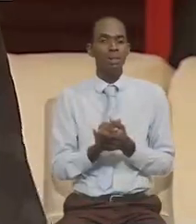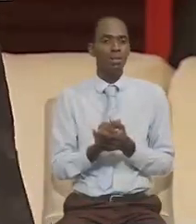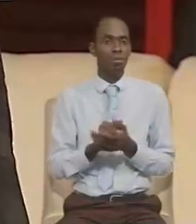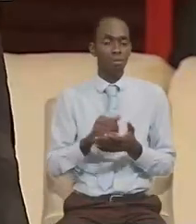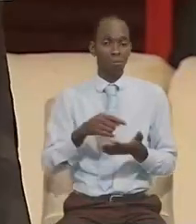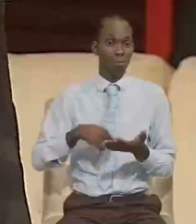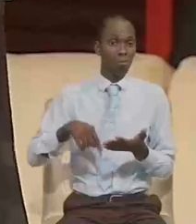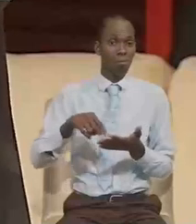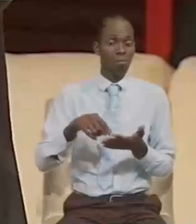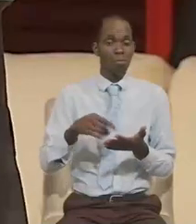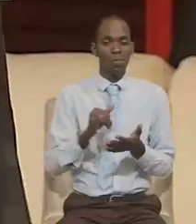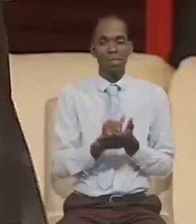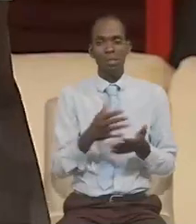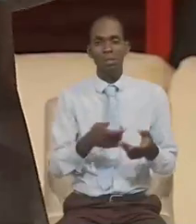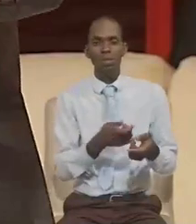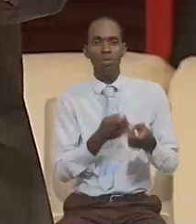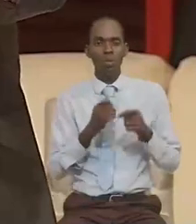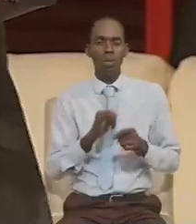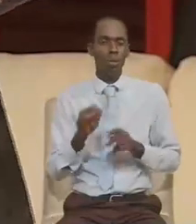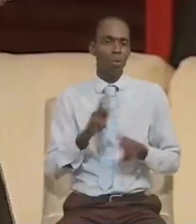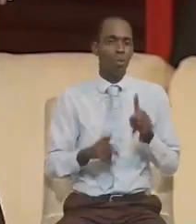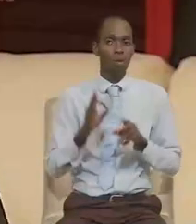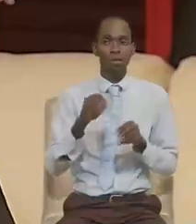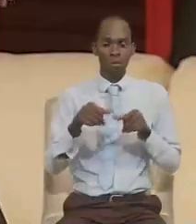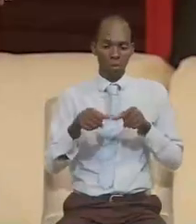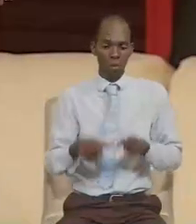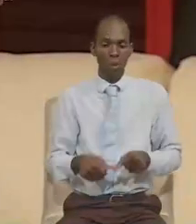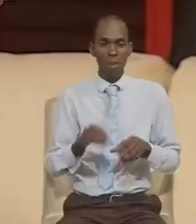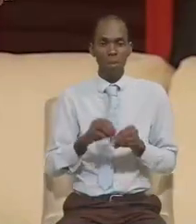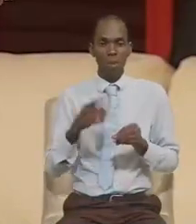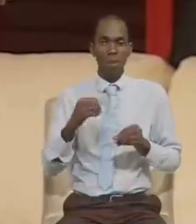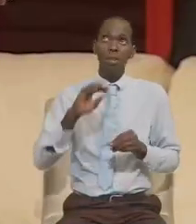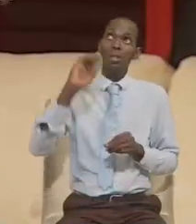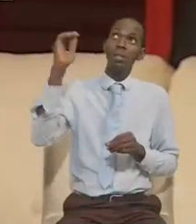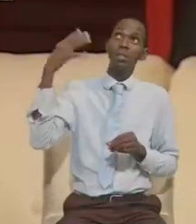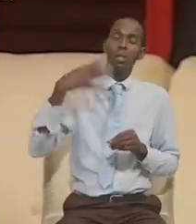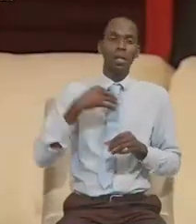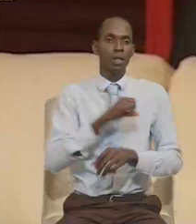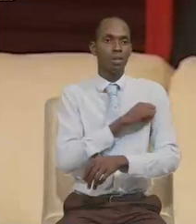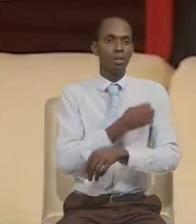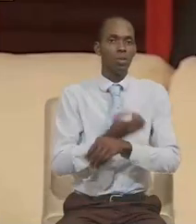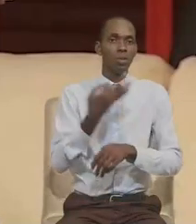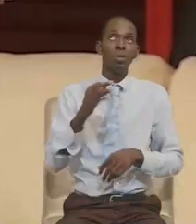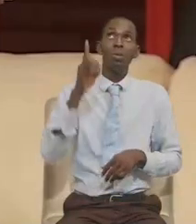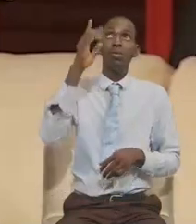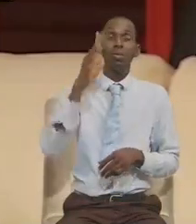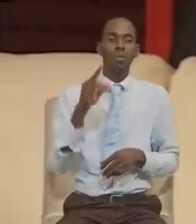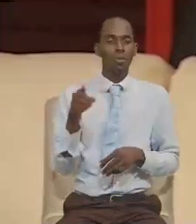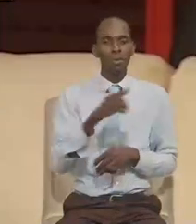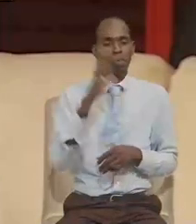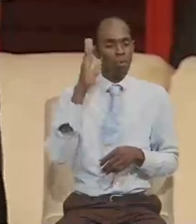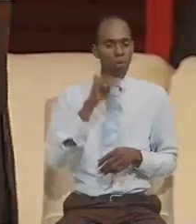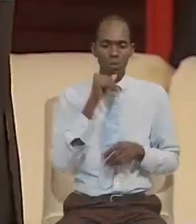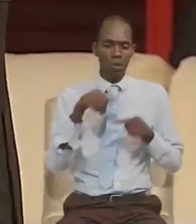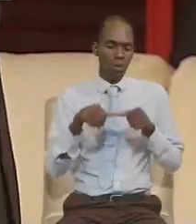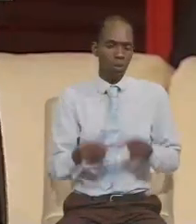les gens. Si tu restes dans la grâce de Dieu, dans la force du Seigneur, tu ne vas pas céder à la tentation. Mais